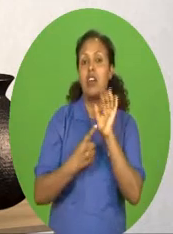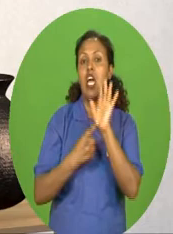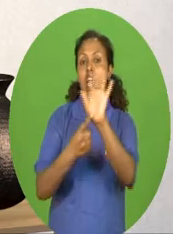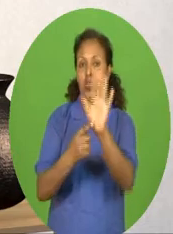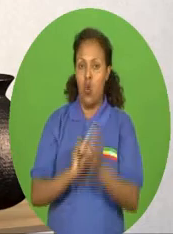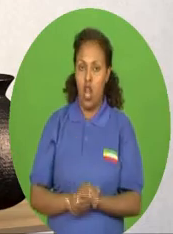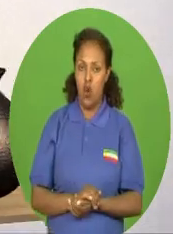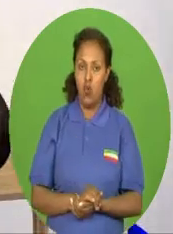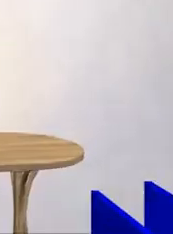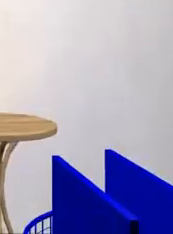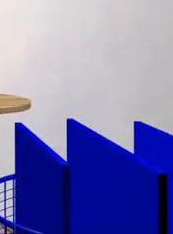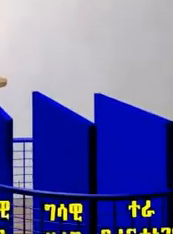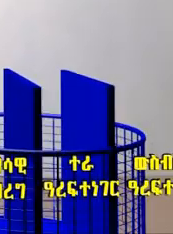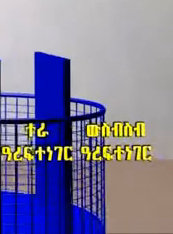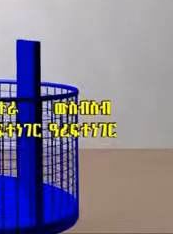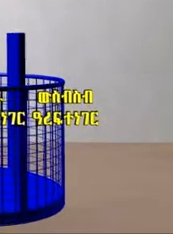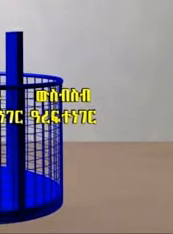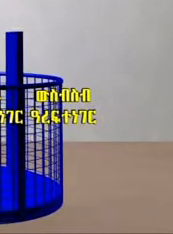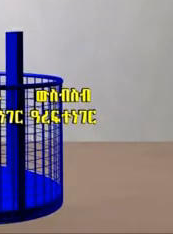በመመስረት አሳያችኋለሁ።